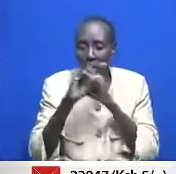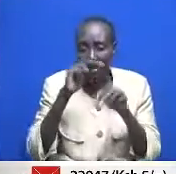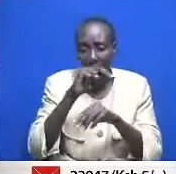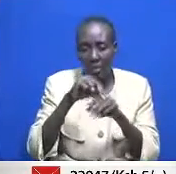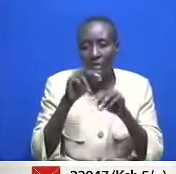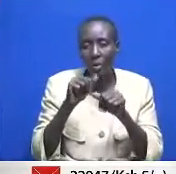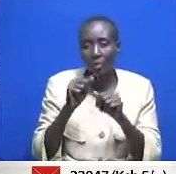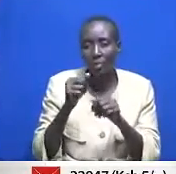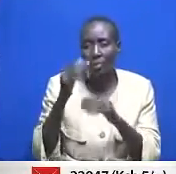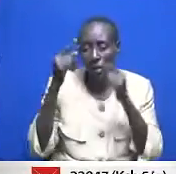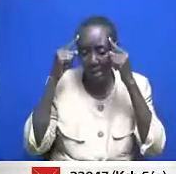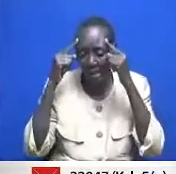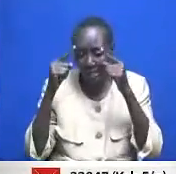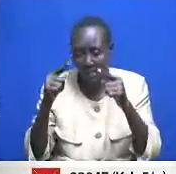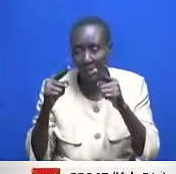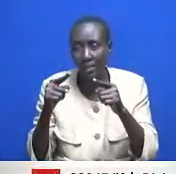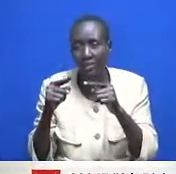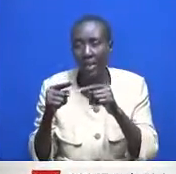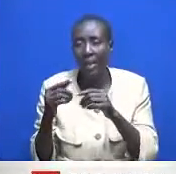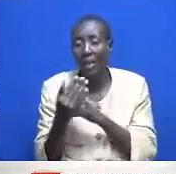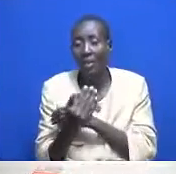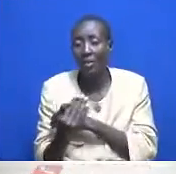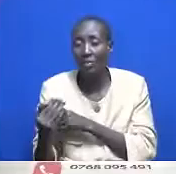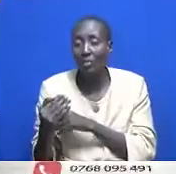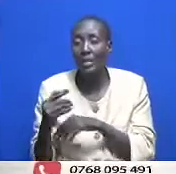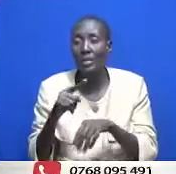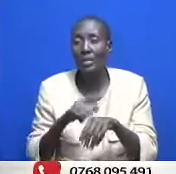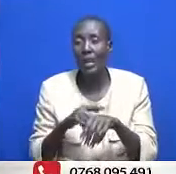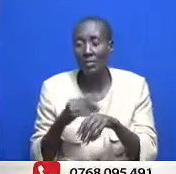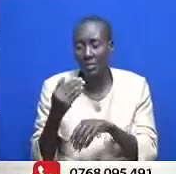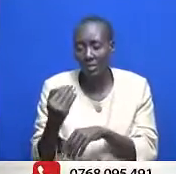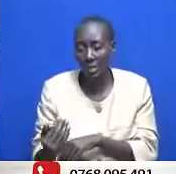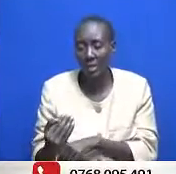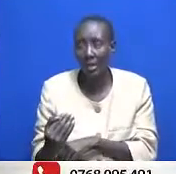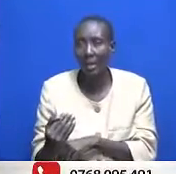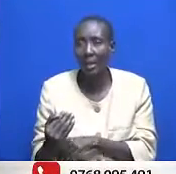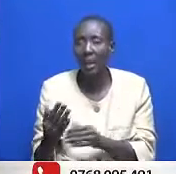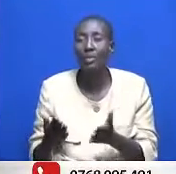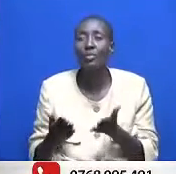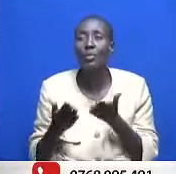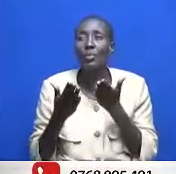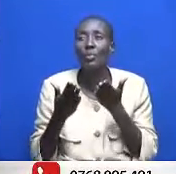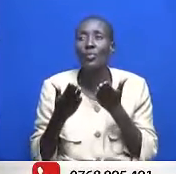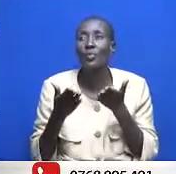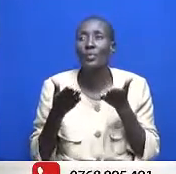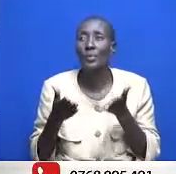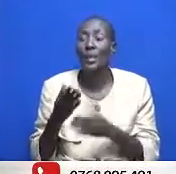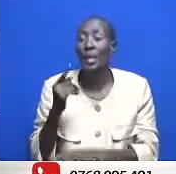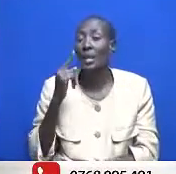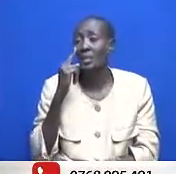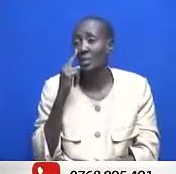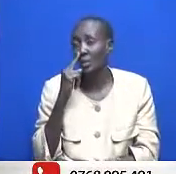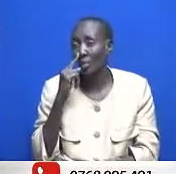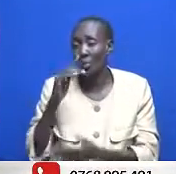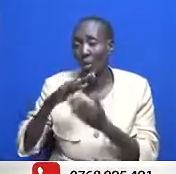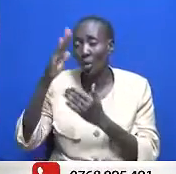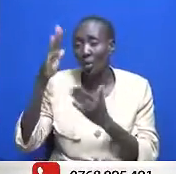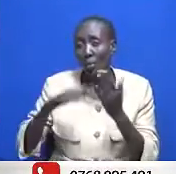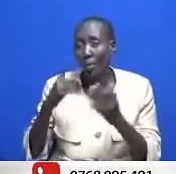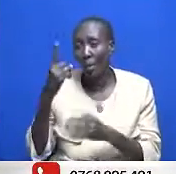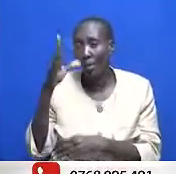talanta mbalimbali zikiwa changa, hivyo kuwa na uwezo wa kuzikuza. Hapa ni nyumbani pa zaidi ya wanafunzi